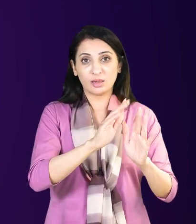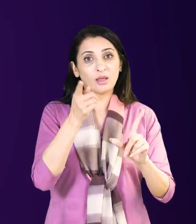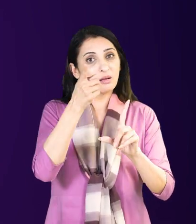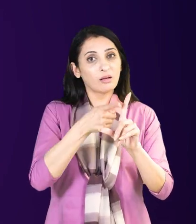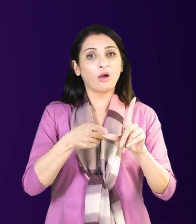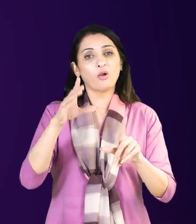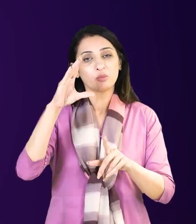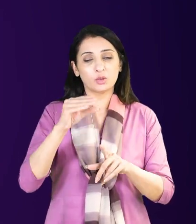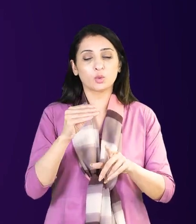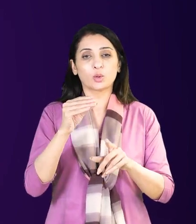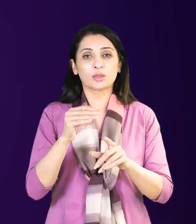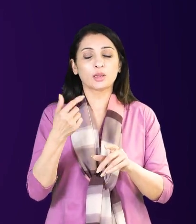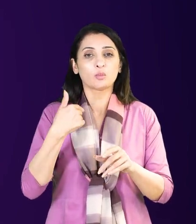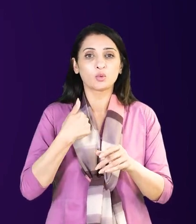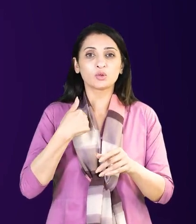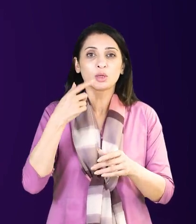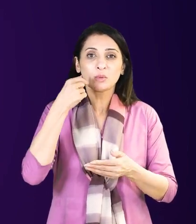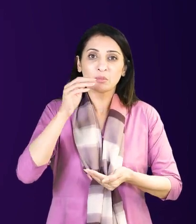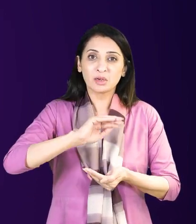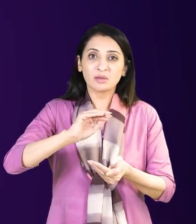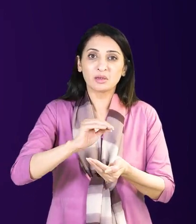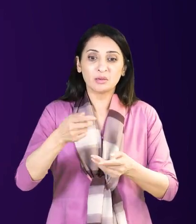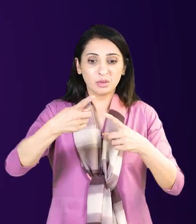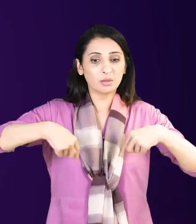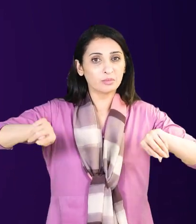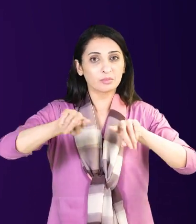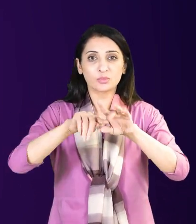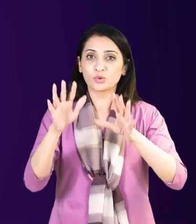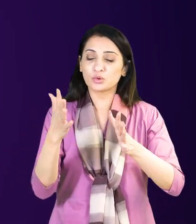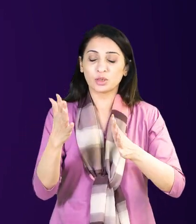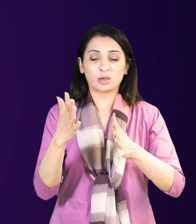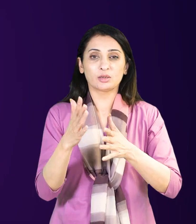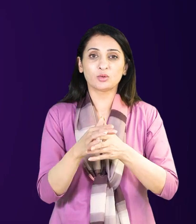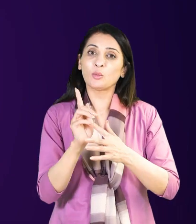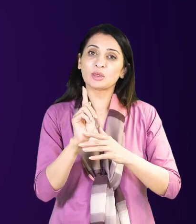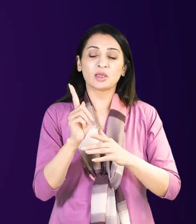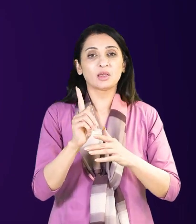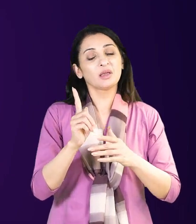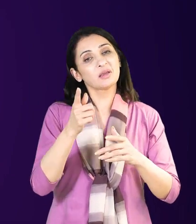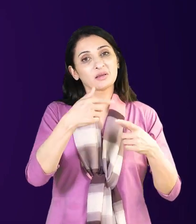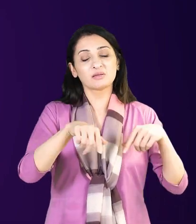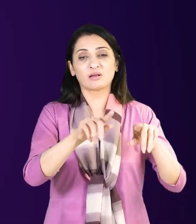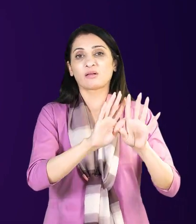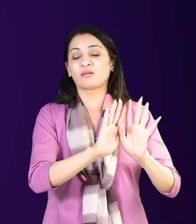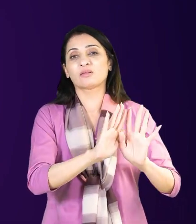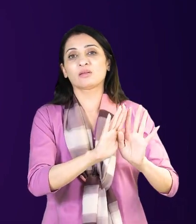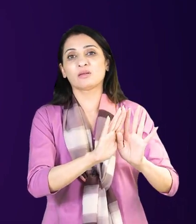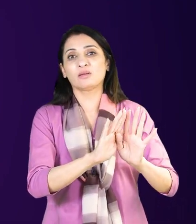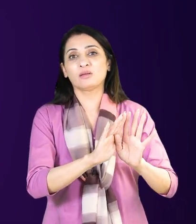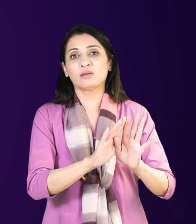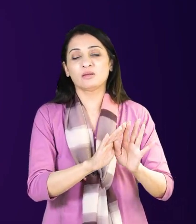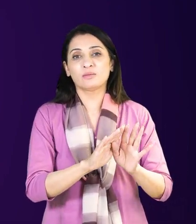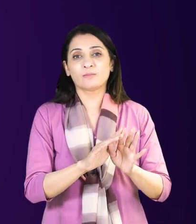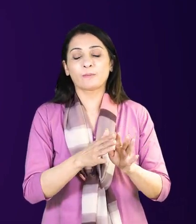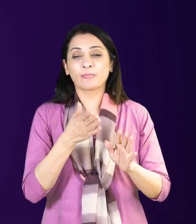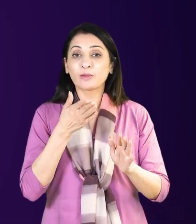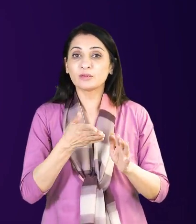ज़्यादा था, नॉट लाहौर, बिकॉज मुझे याद है कि मुझे अपने बेटे के लिए भी कोई जगह नहीं थी, सिर्फ एक ही जगह थी, दैट वाज जिम्बरी, जो मैंने तब डाला